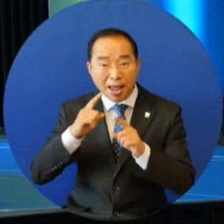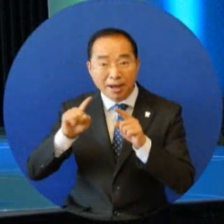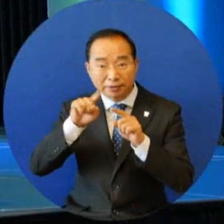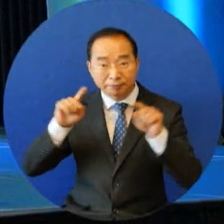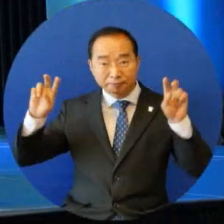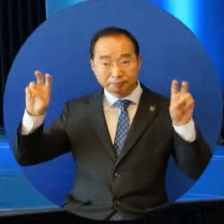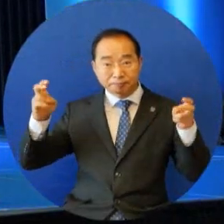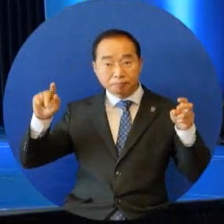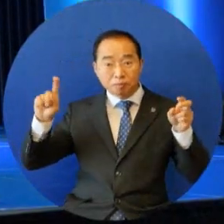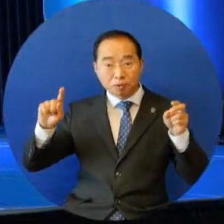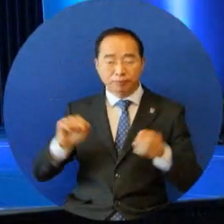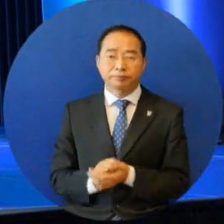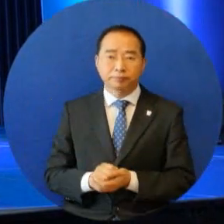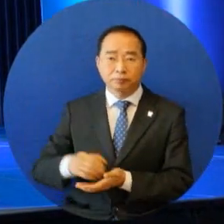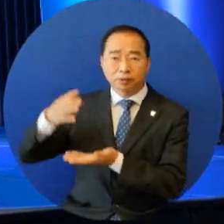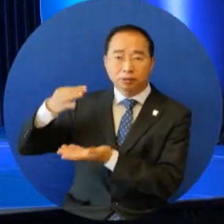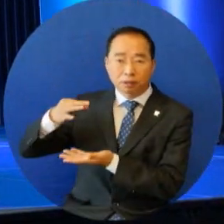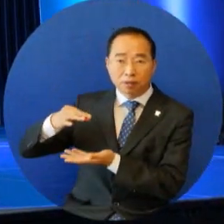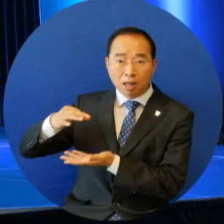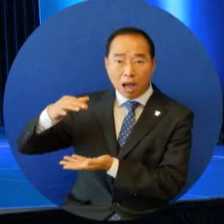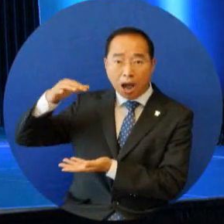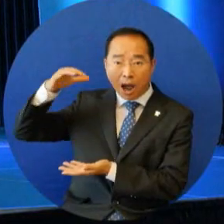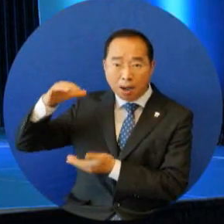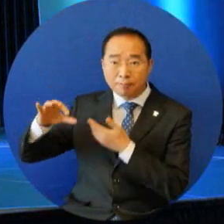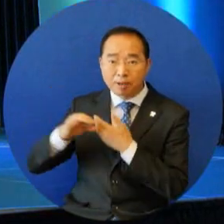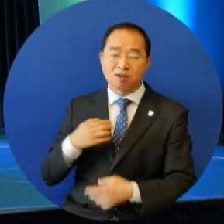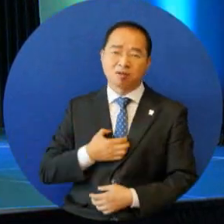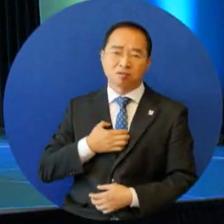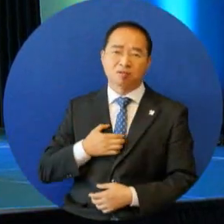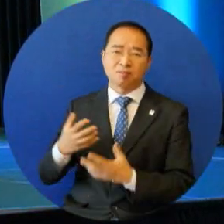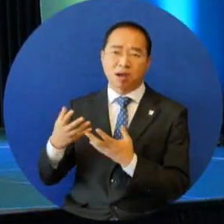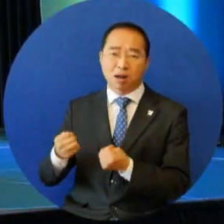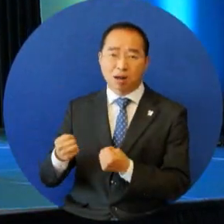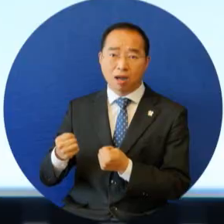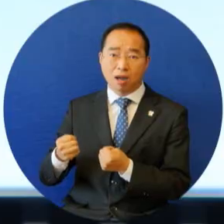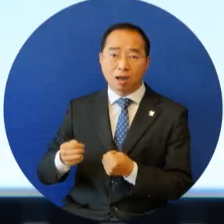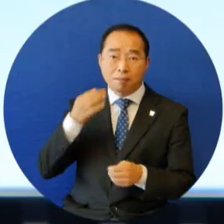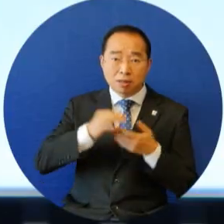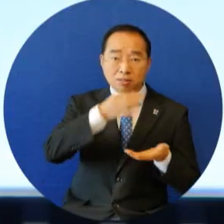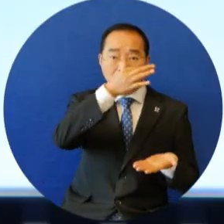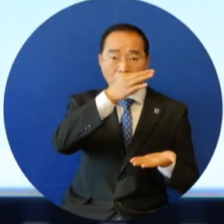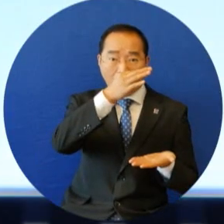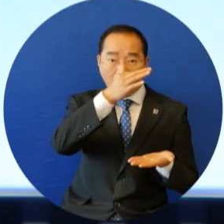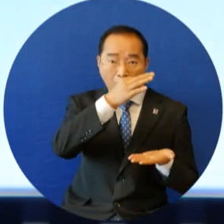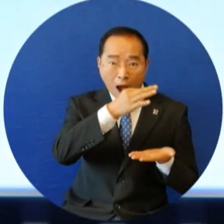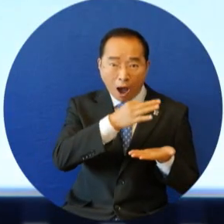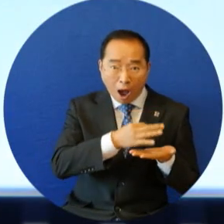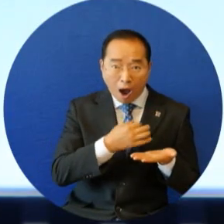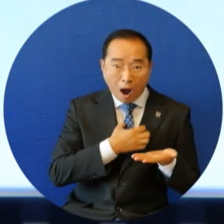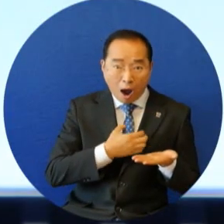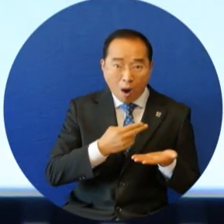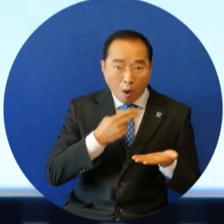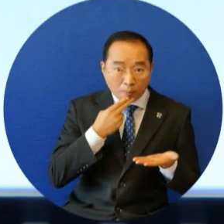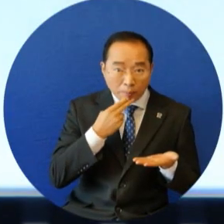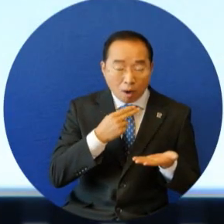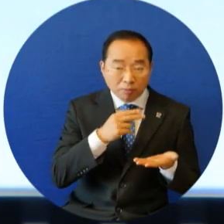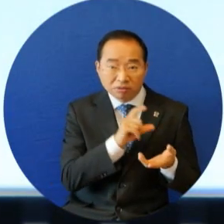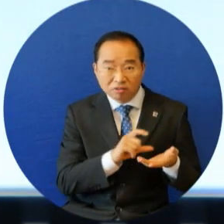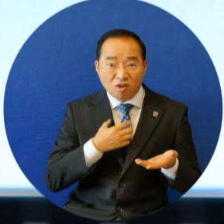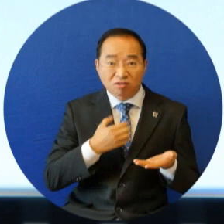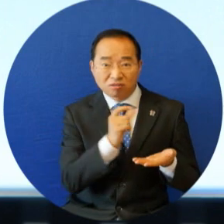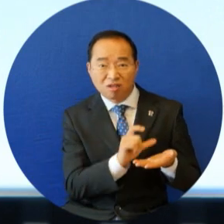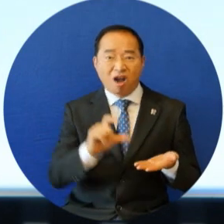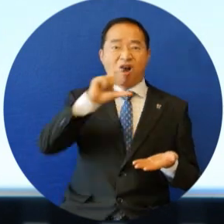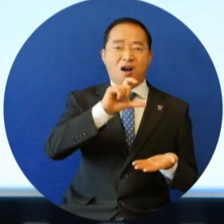재산이 많으면 걱정거리가 늘어나지만 재산이 없으면 걱정거리가 더 많아진다. 유대인의